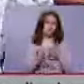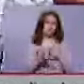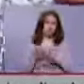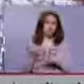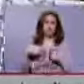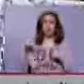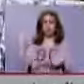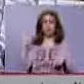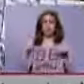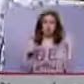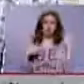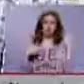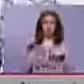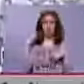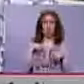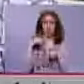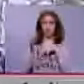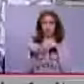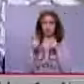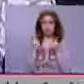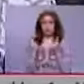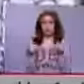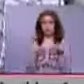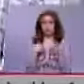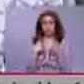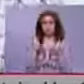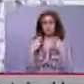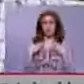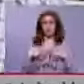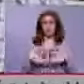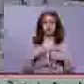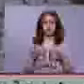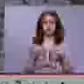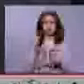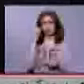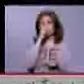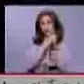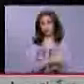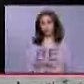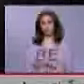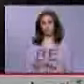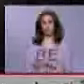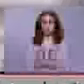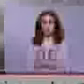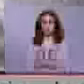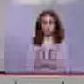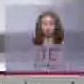حاجه بتغلى. الناس هتجيب منين؟ الناس فاضيه هتجيب منين؟